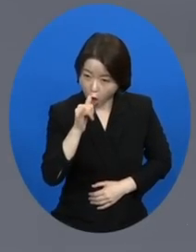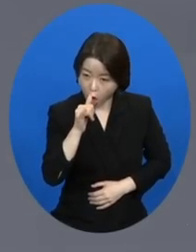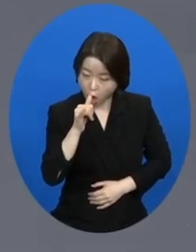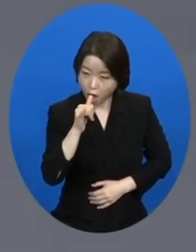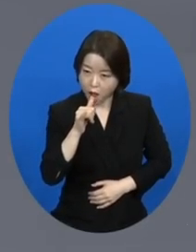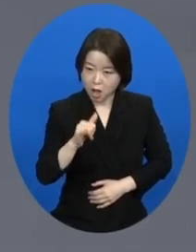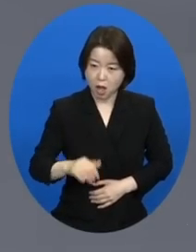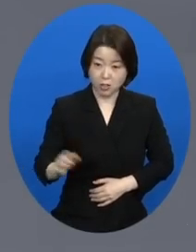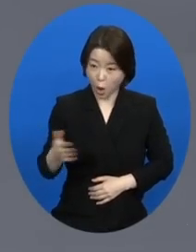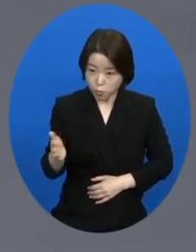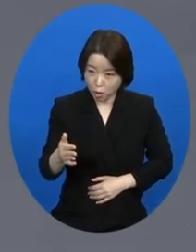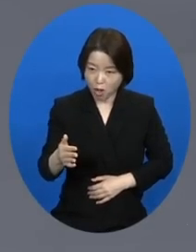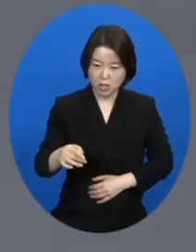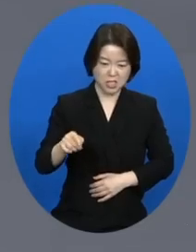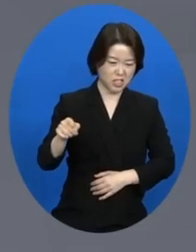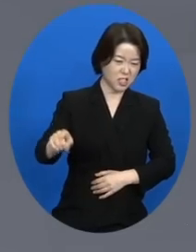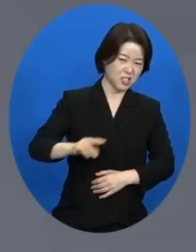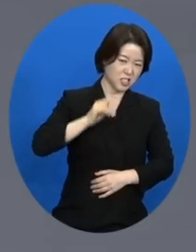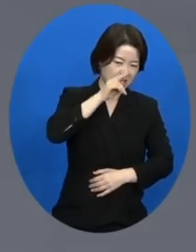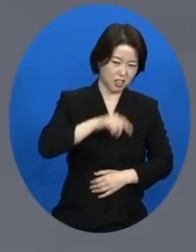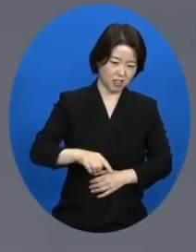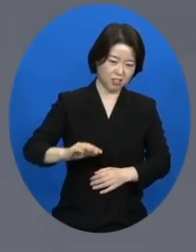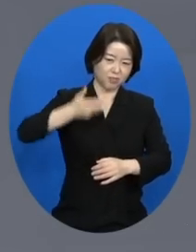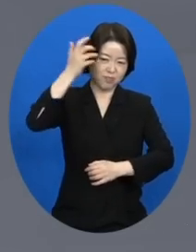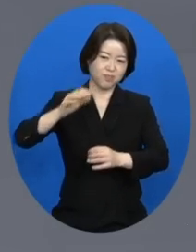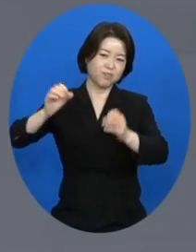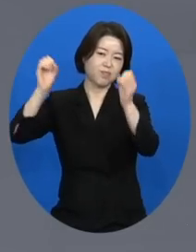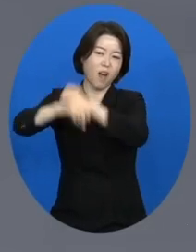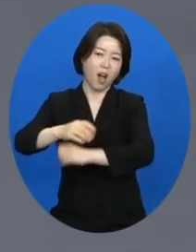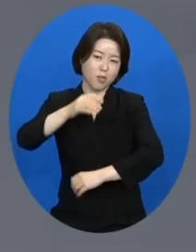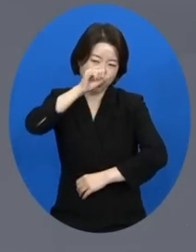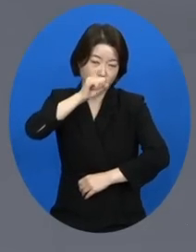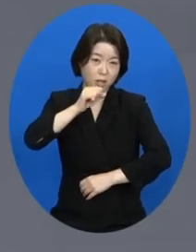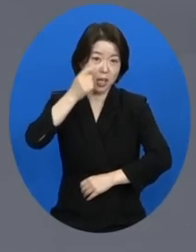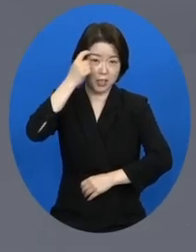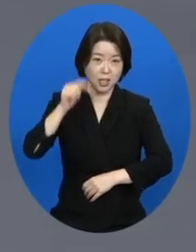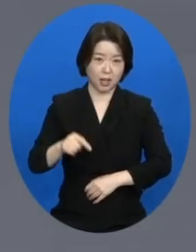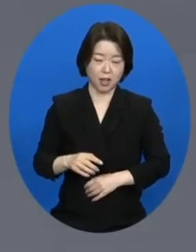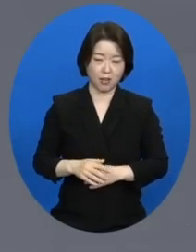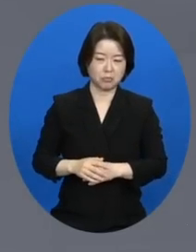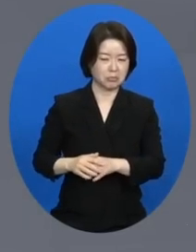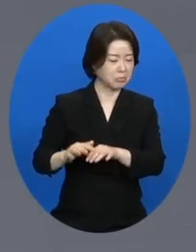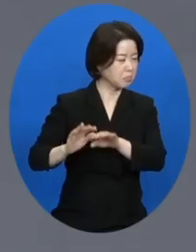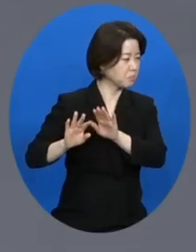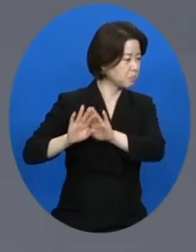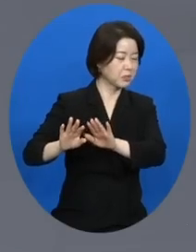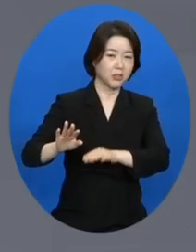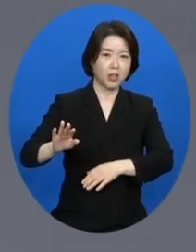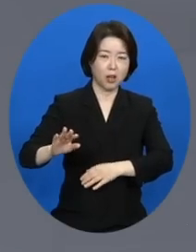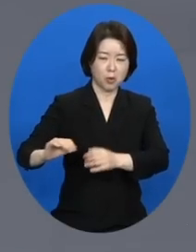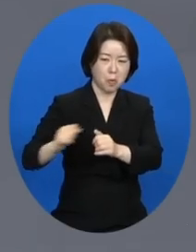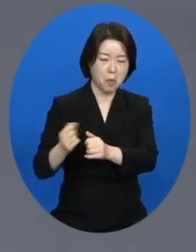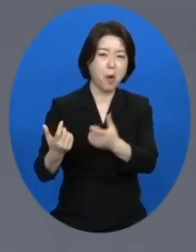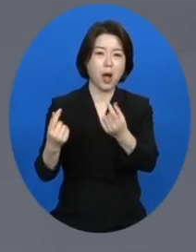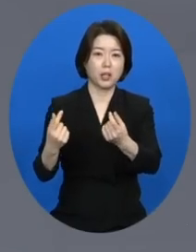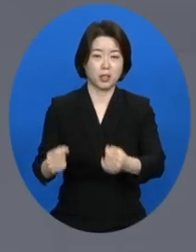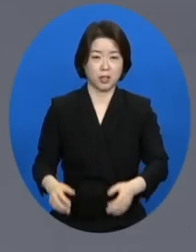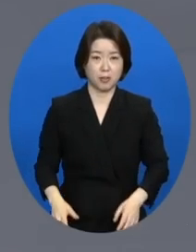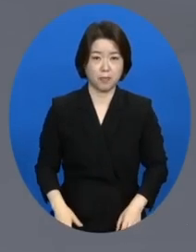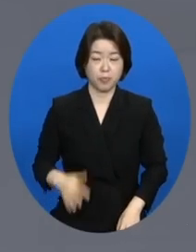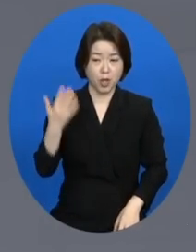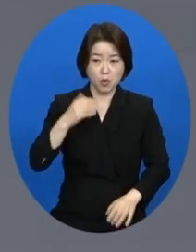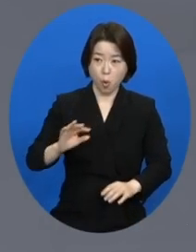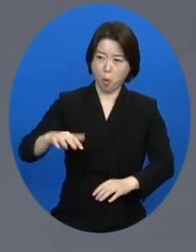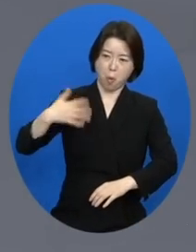굉장히 시기합니다. 그 꿈을 무너뜨리고 싶어하는 마음이 있고요, 냉소적이고 폭력적입니다. 누군가가 잘 된다고 박수치질